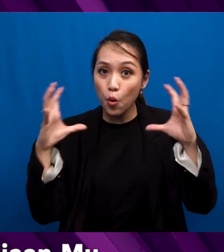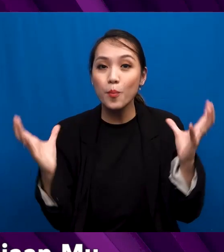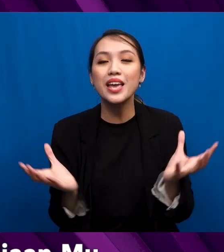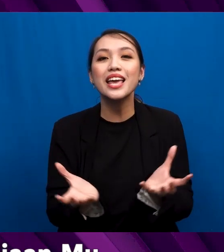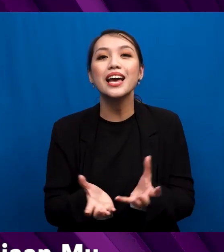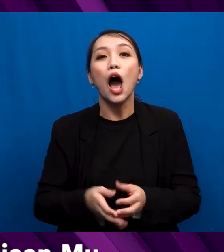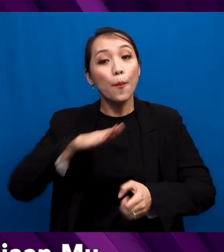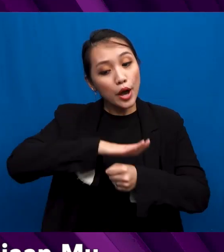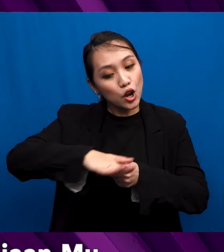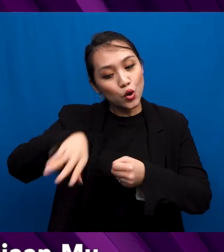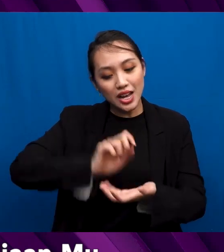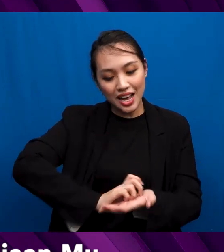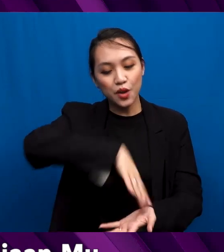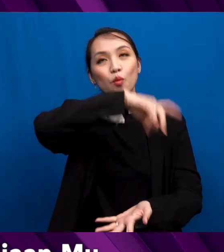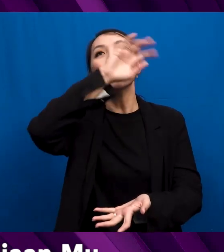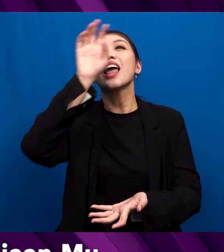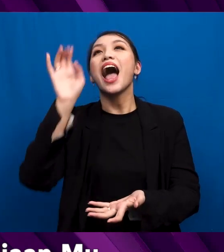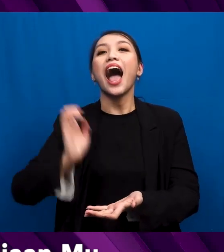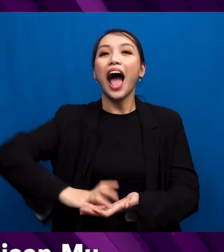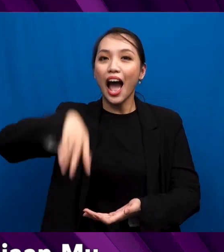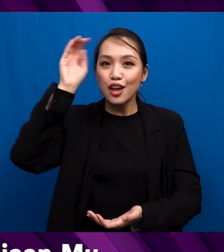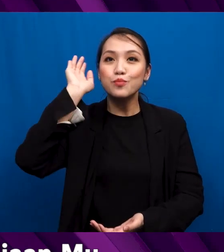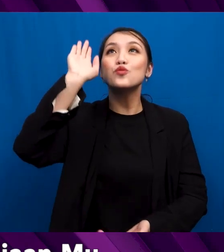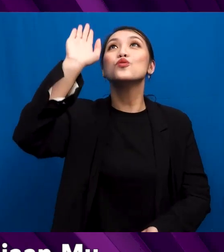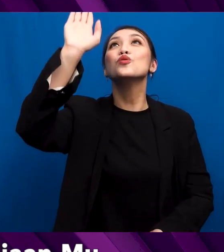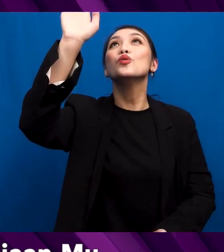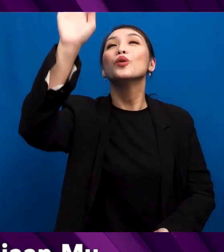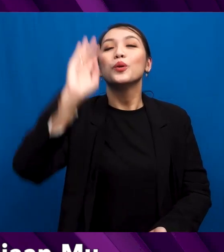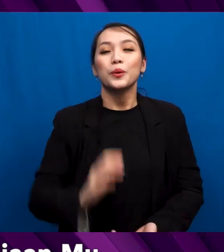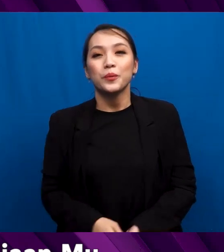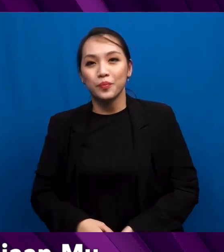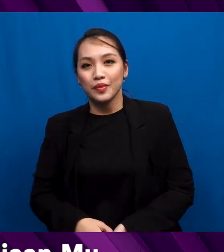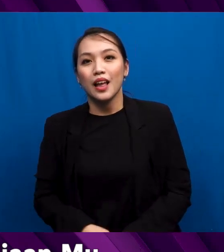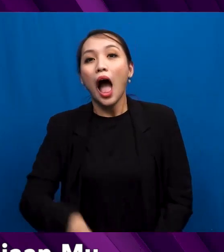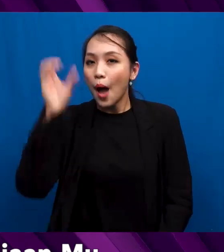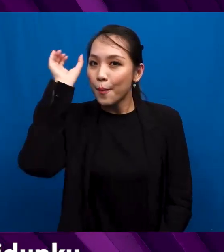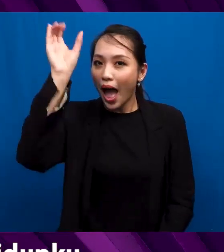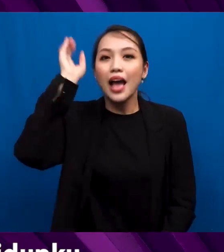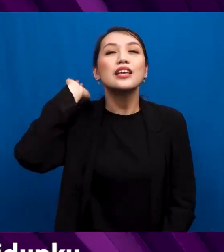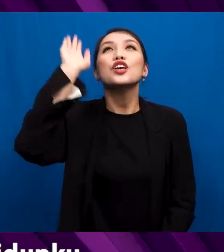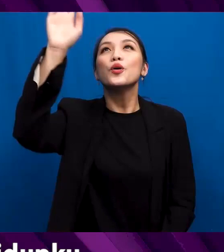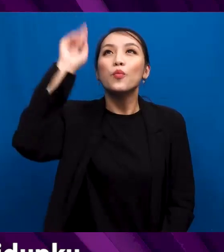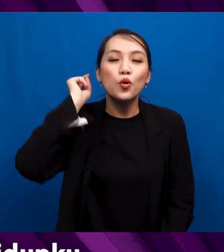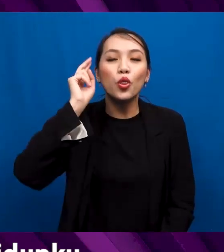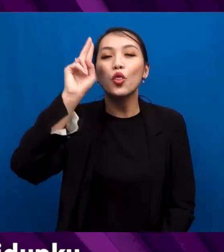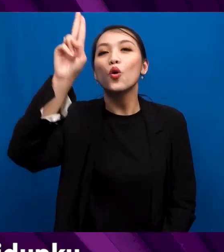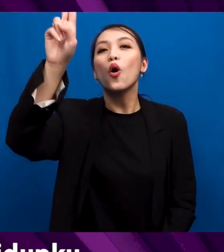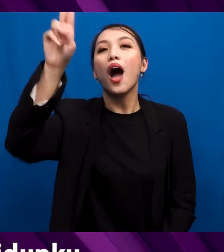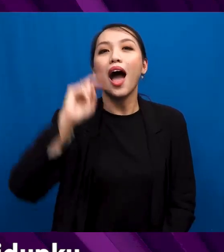sampai bumi penuh kemuliaan-Mu. Bagimu Tuhan,